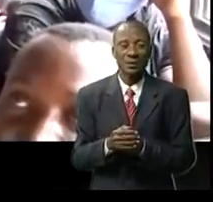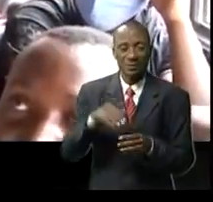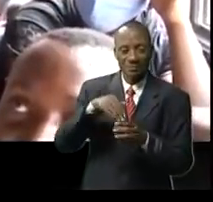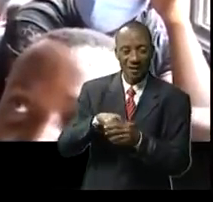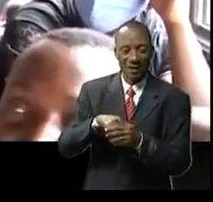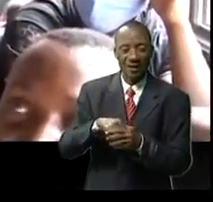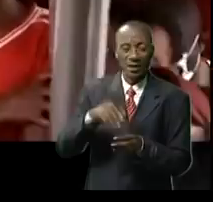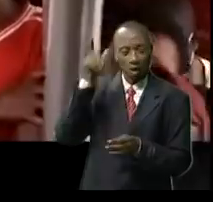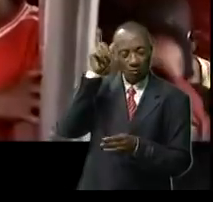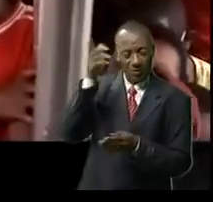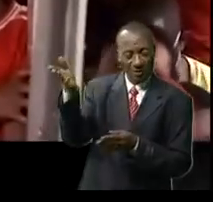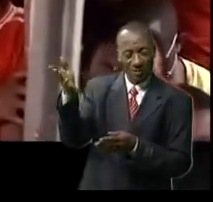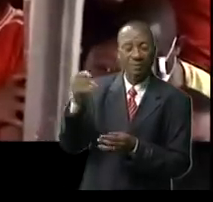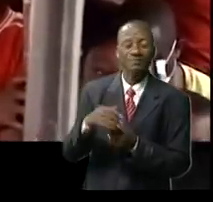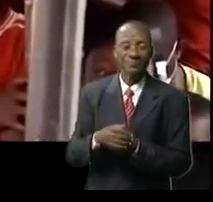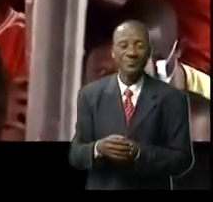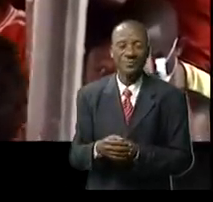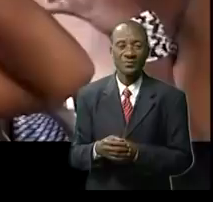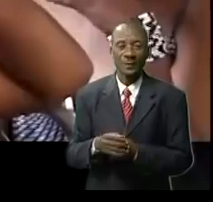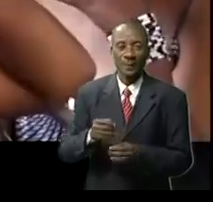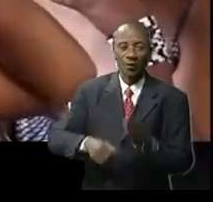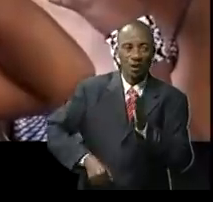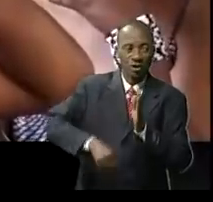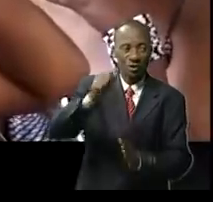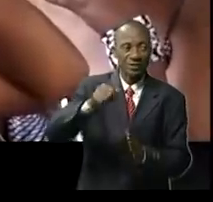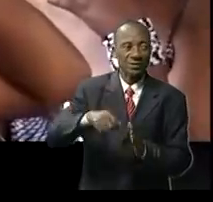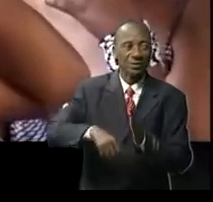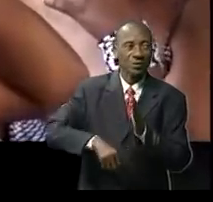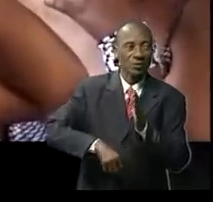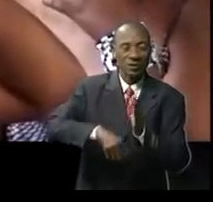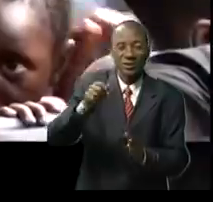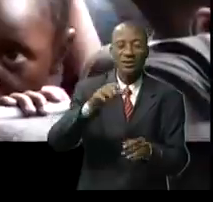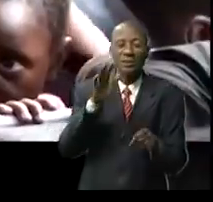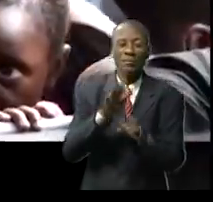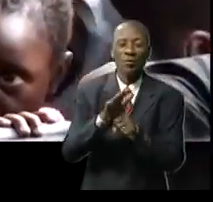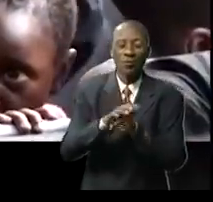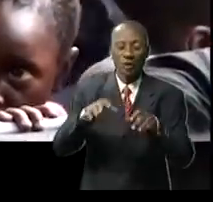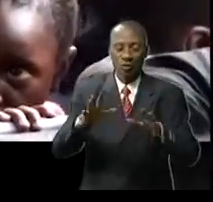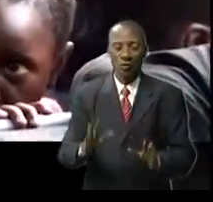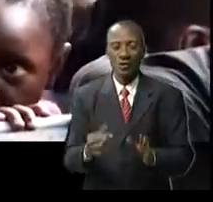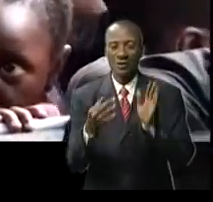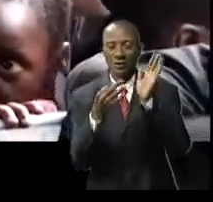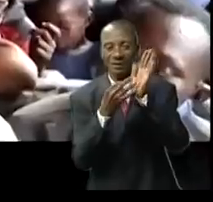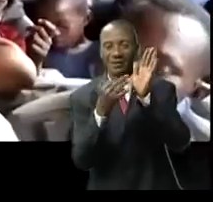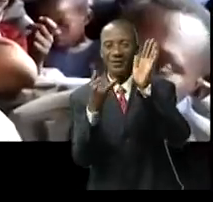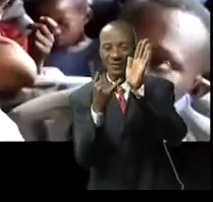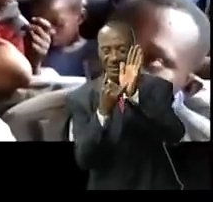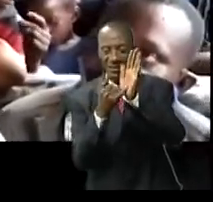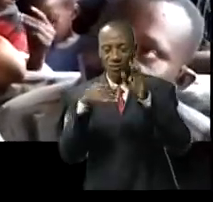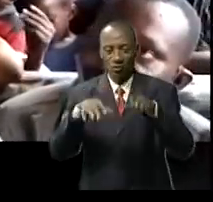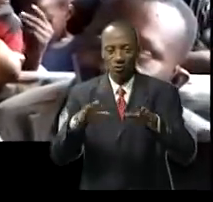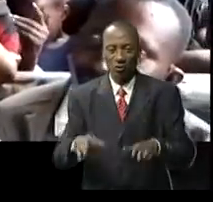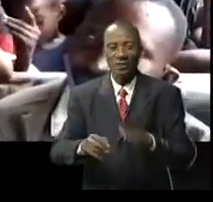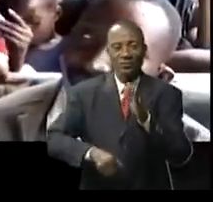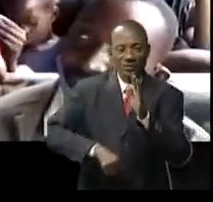personnes, citoyens congolais, parmi lesquels on dénombre les femmes et plusieurs enfants, sont arrivés à Lubumbashi dans l'après-midi ce